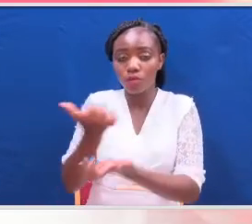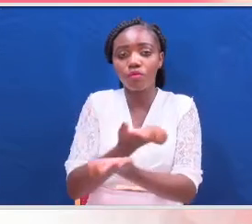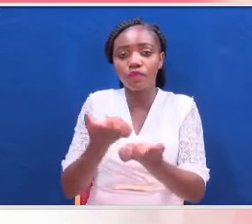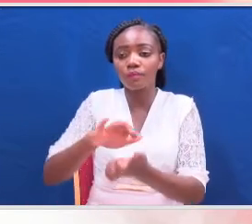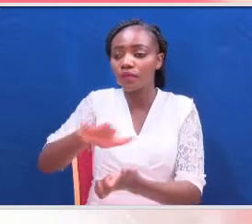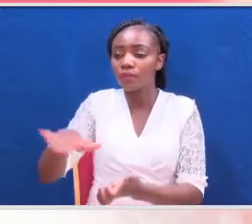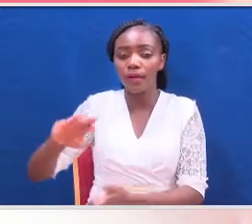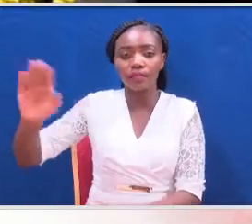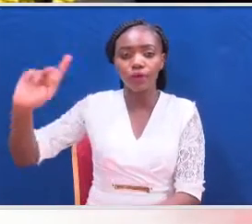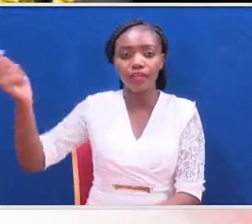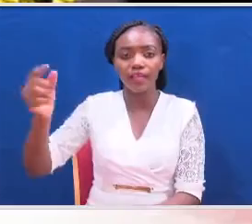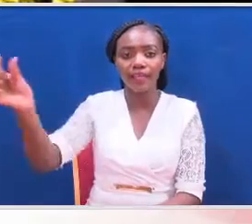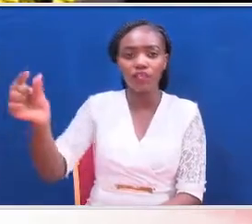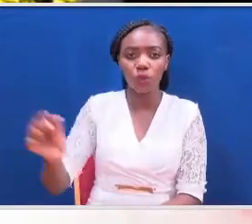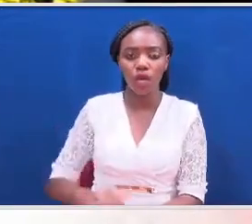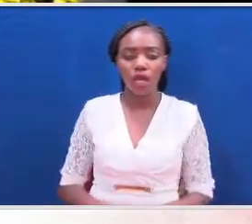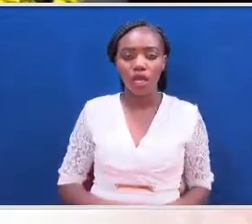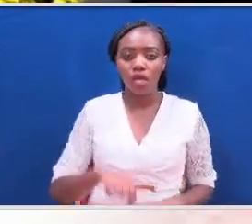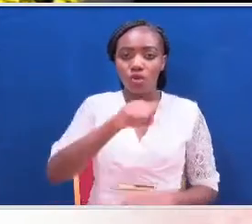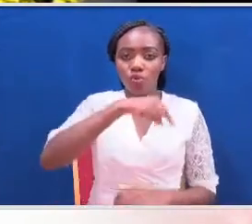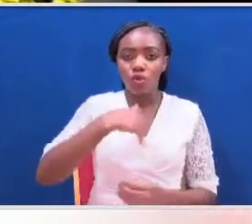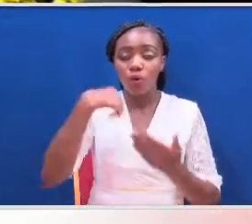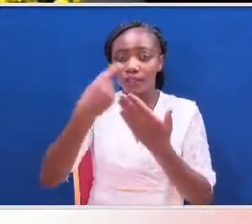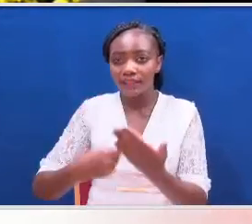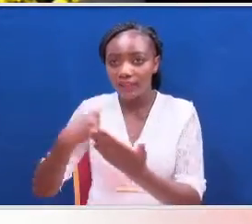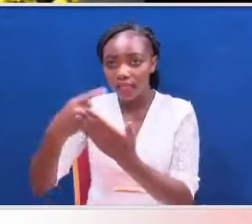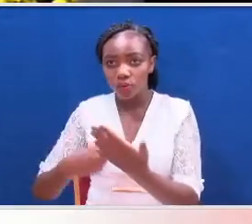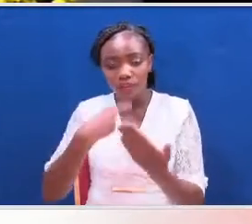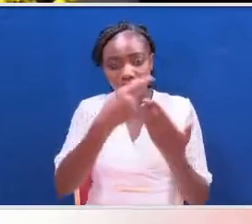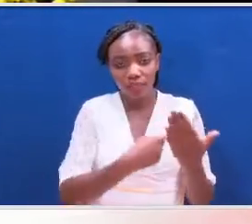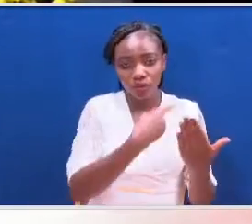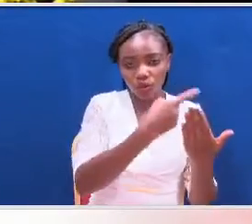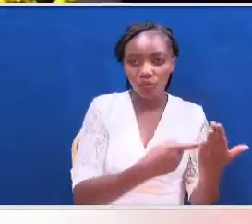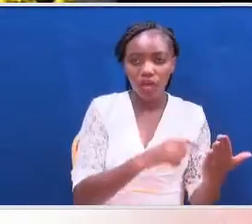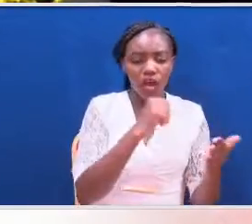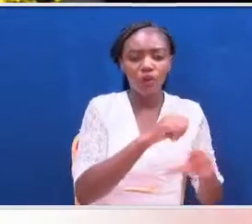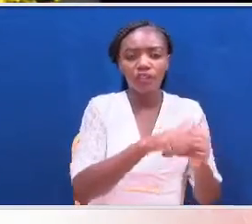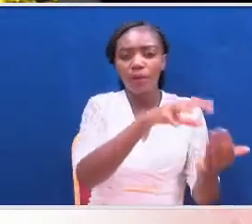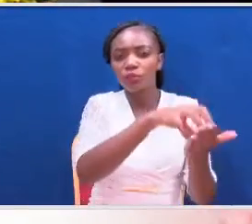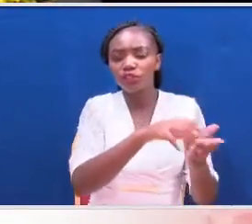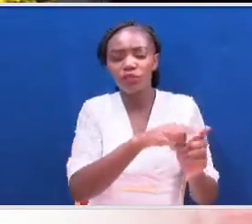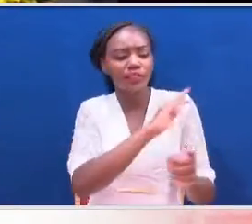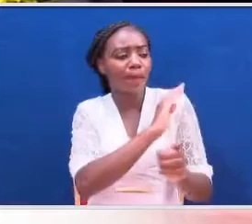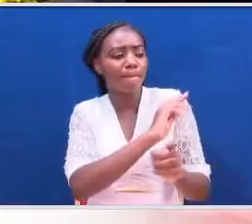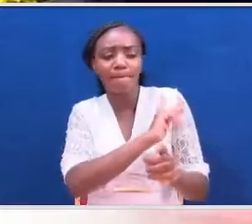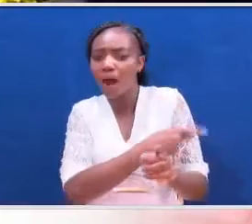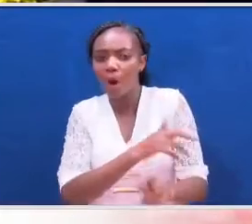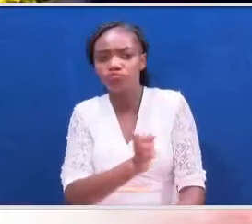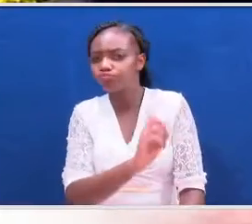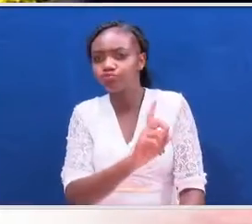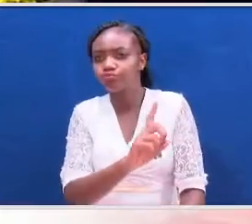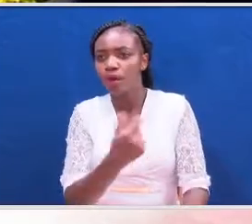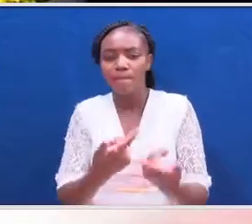hilo. Tunataka mazungumzo yawe sio mazungumzo ya kuzungumzia vyeo na viti. Nataka tuanzie mazungumzo na